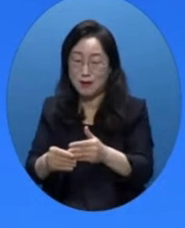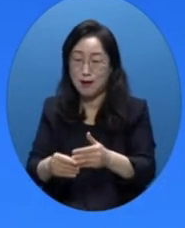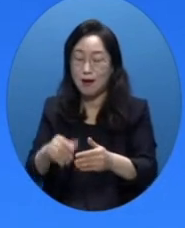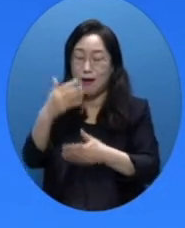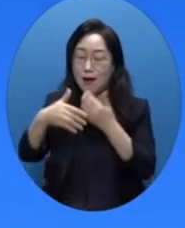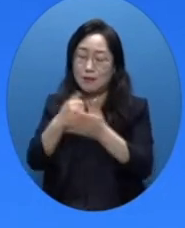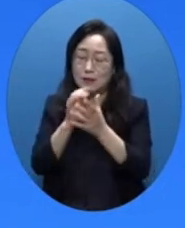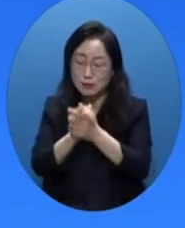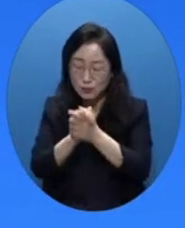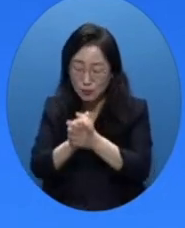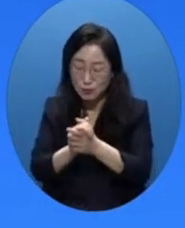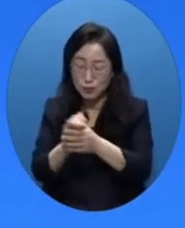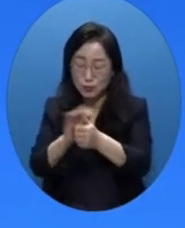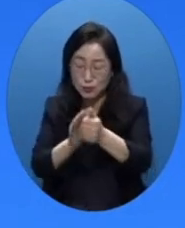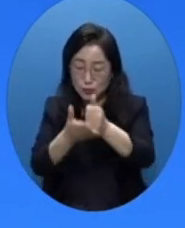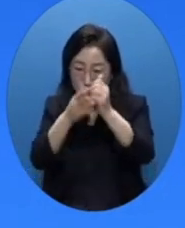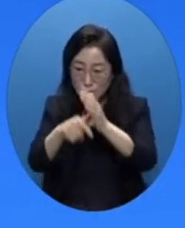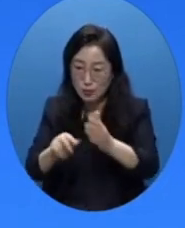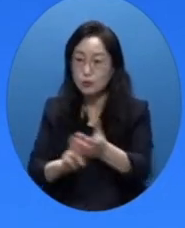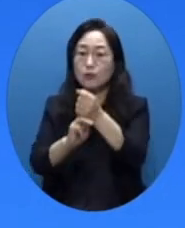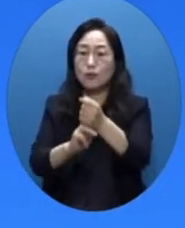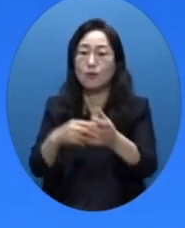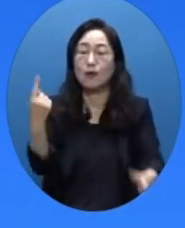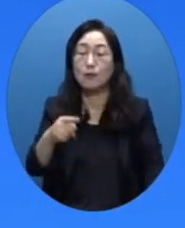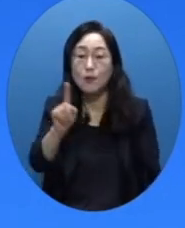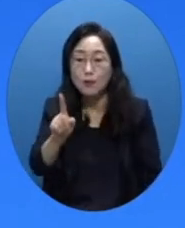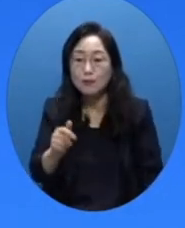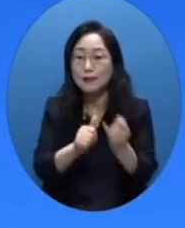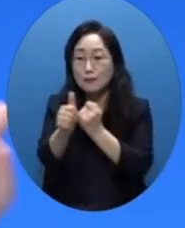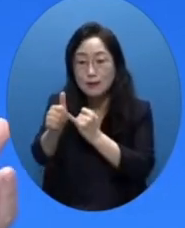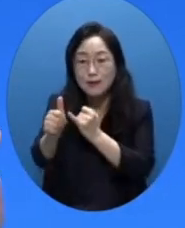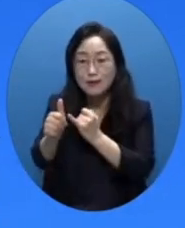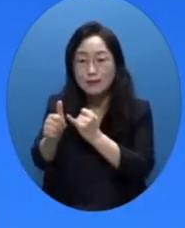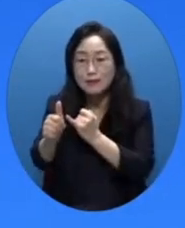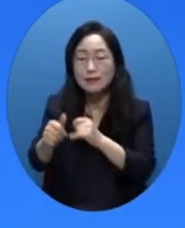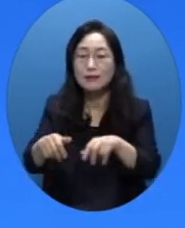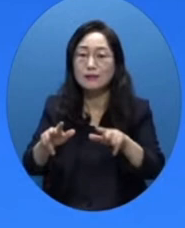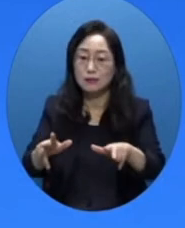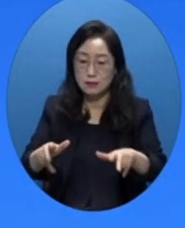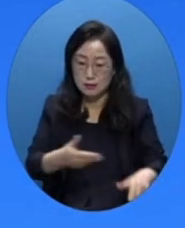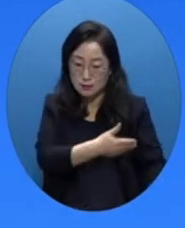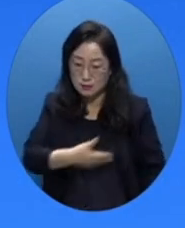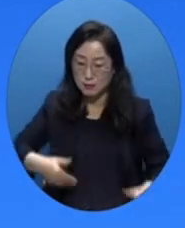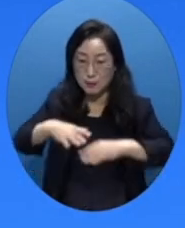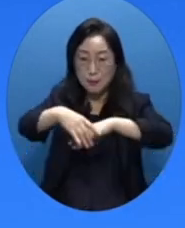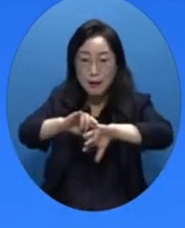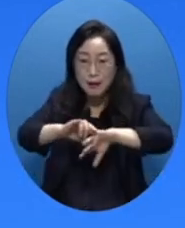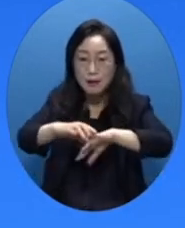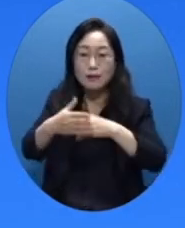주님을 찬송하니까 기적이 일어났습니다. 남편이 이제 하반신을 못 쓰게 되니까